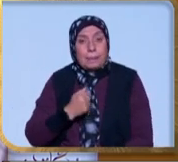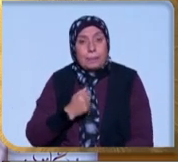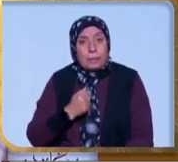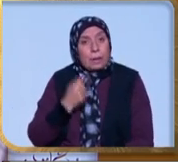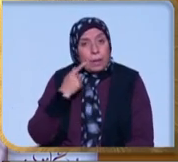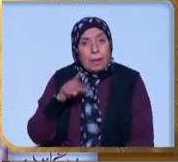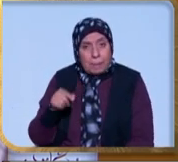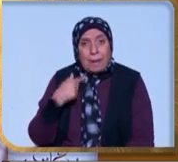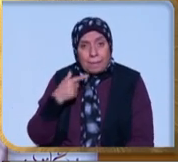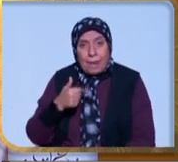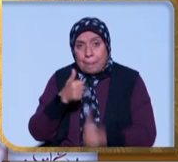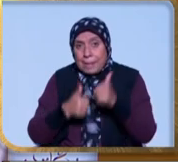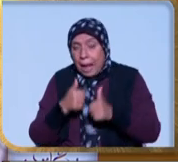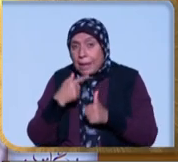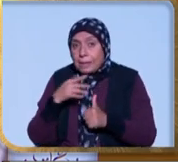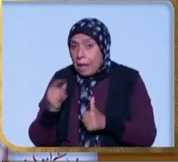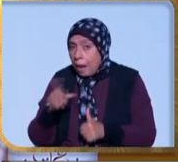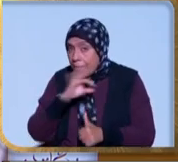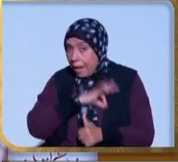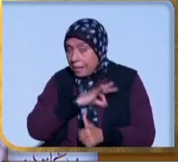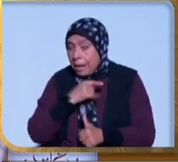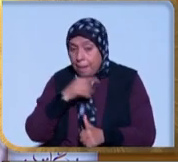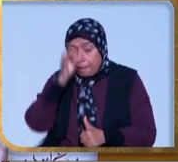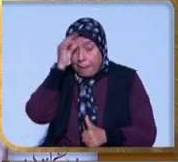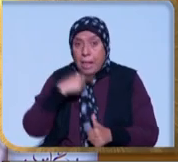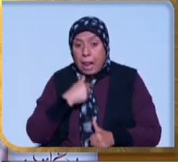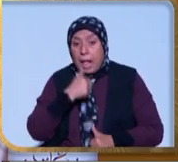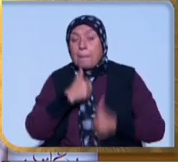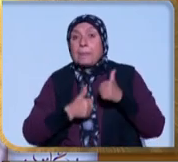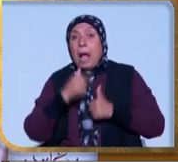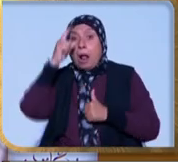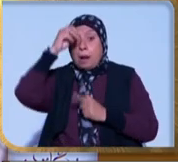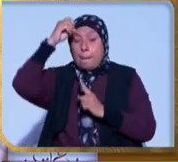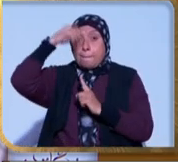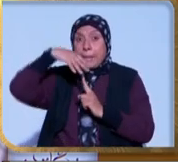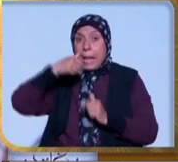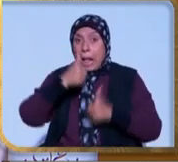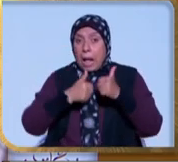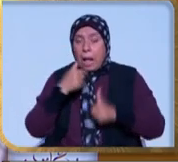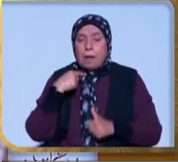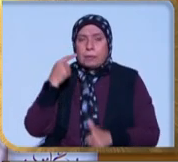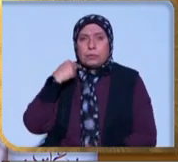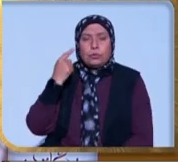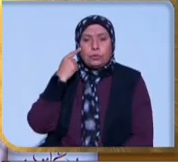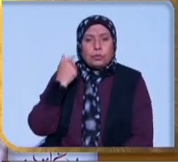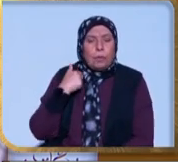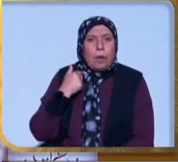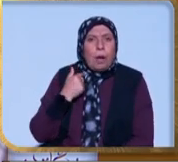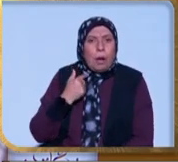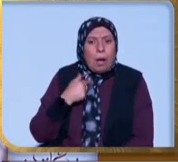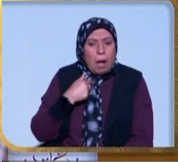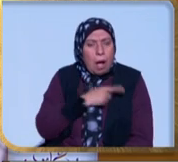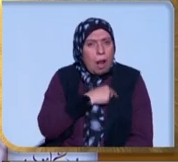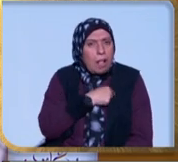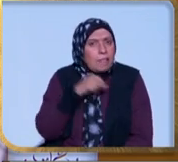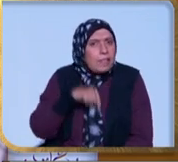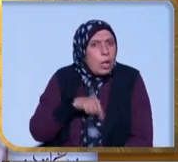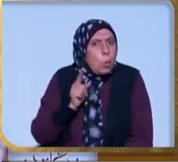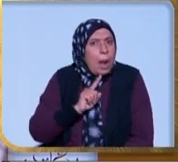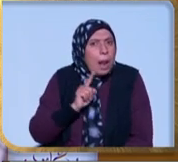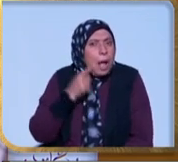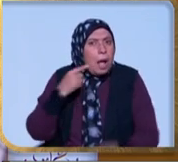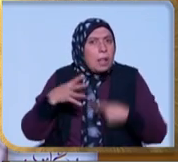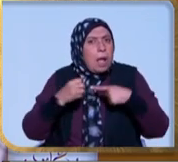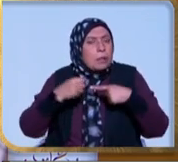كثيرة، بيخلي الإنسان يقف وقفة مع نفسه ويراجع حساباته ويشوفه ماشي صح ولا ماشي غلط. الابتلاء